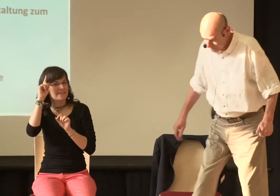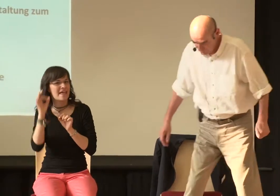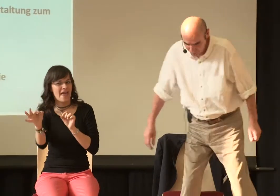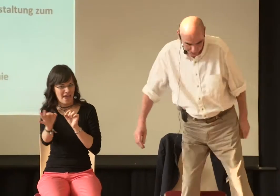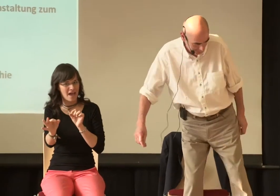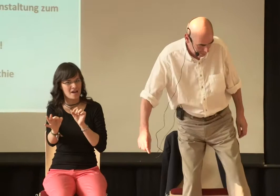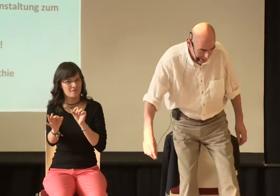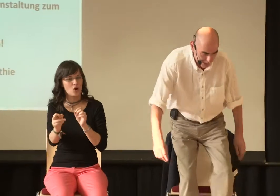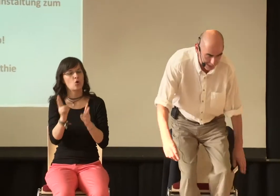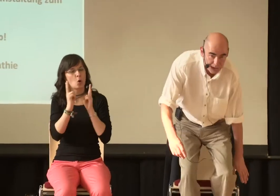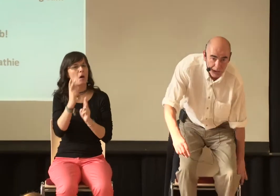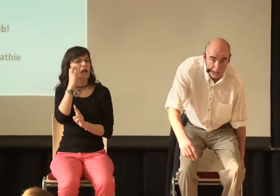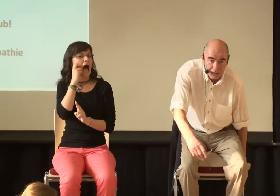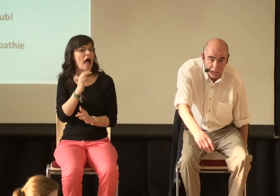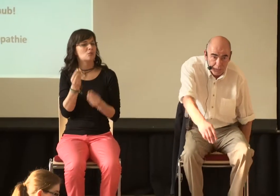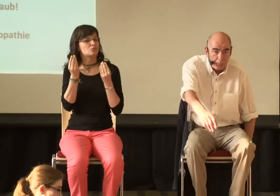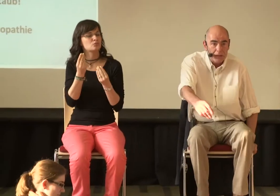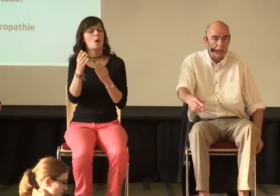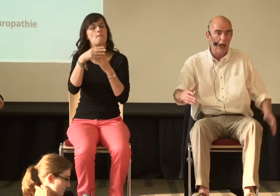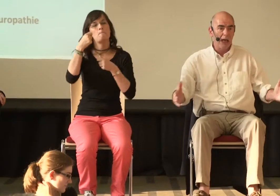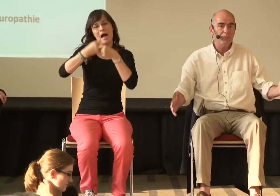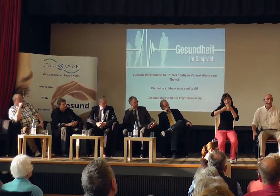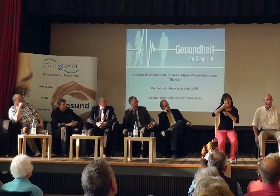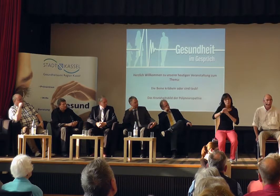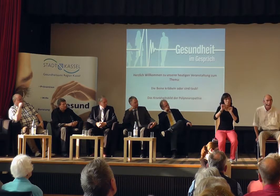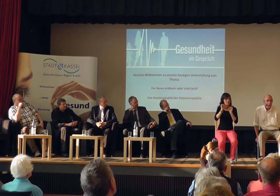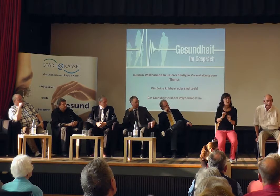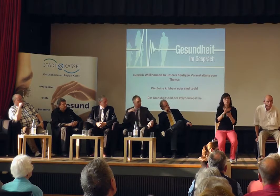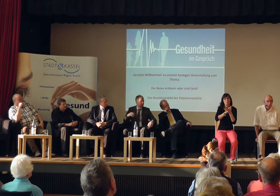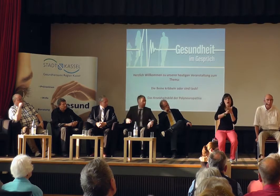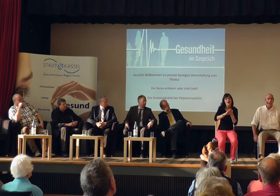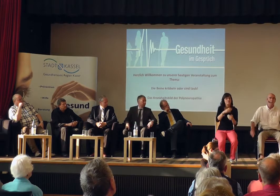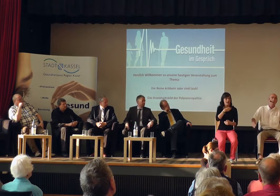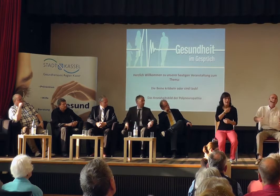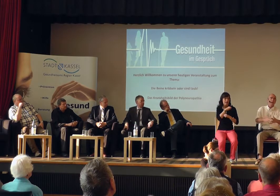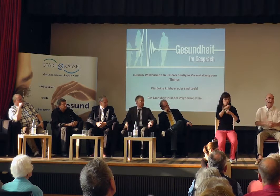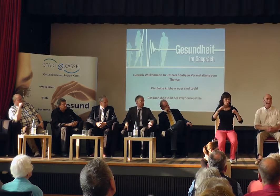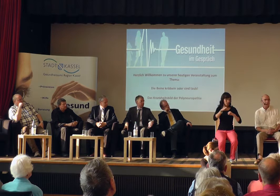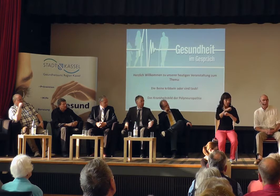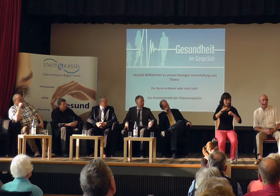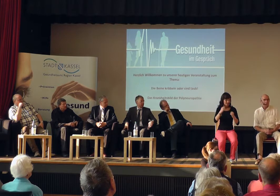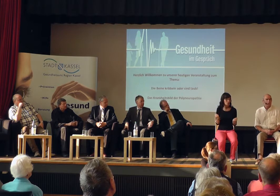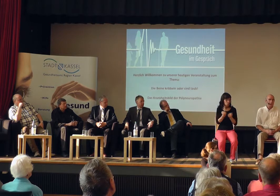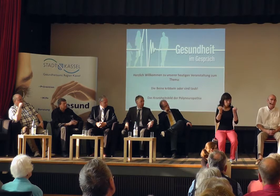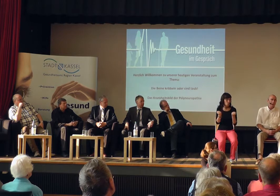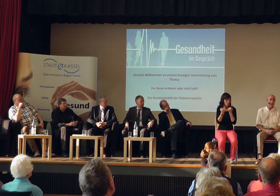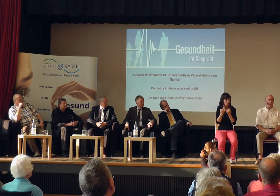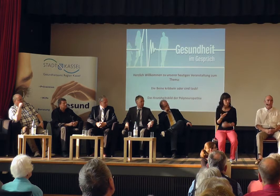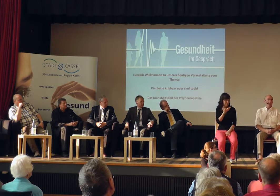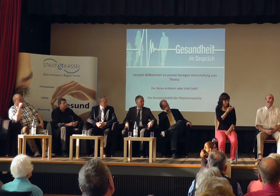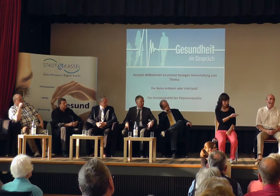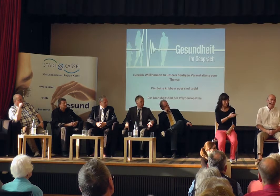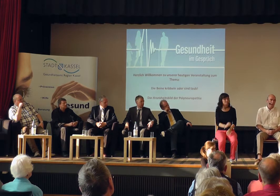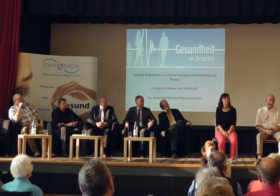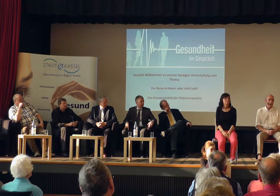konservativ behandeln. Das heißt, konservativ mit einfachen krankengymnastischen Übungen. Das sieht dann so aus, dass nach